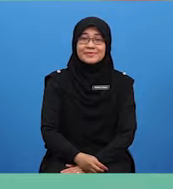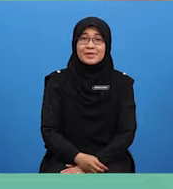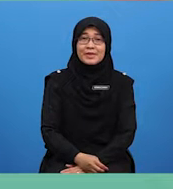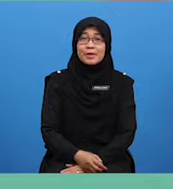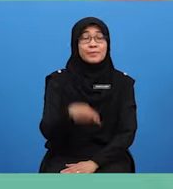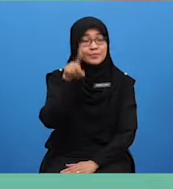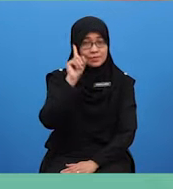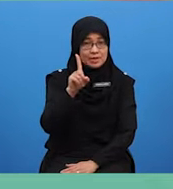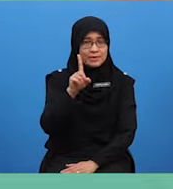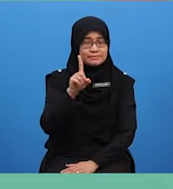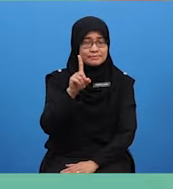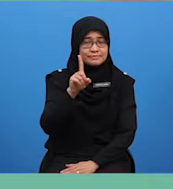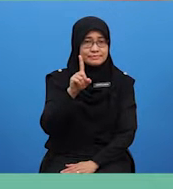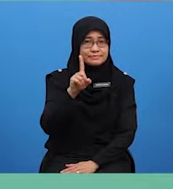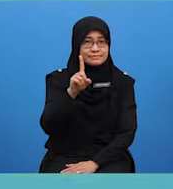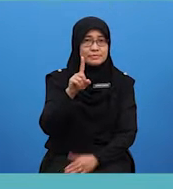Okey, soalan pertama.